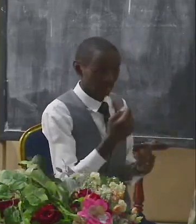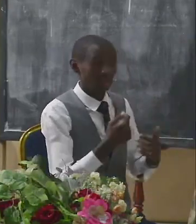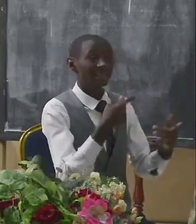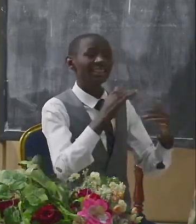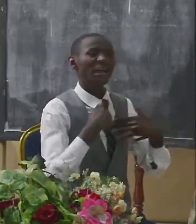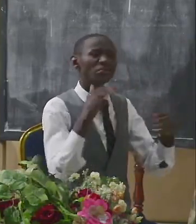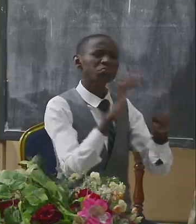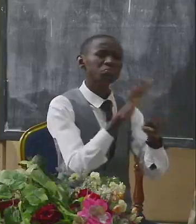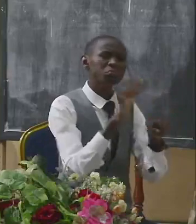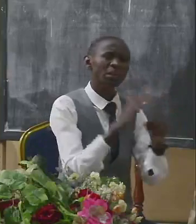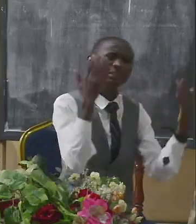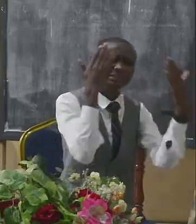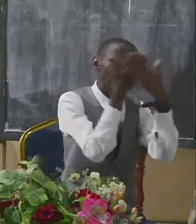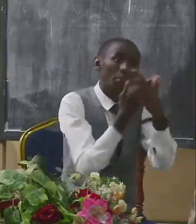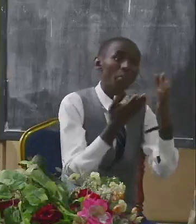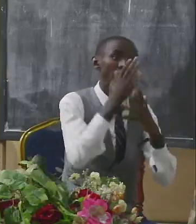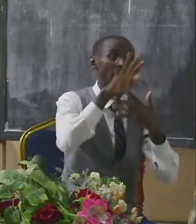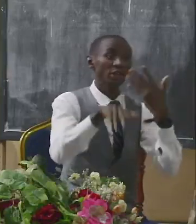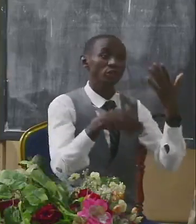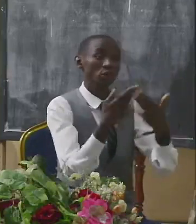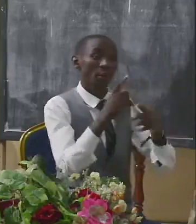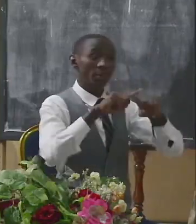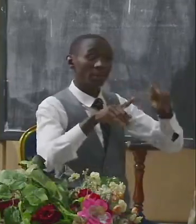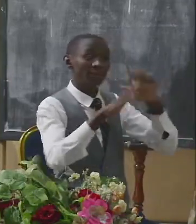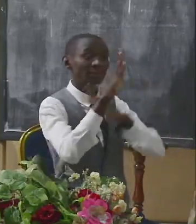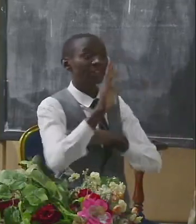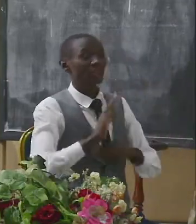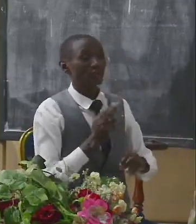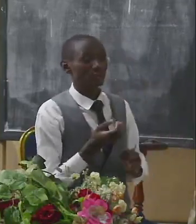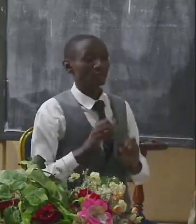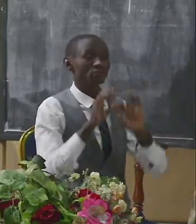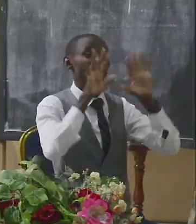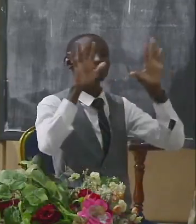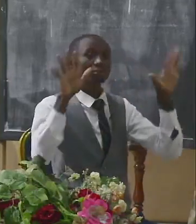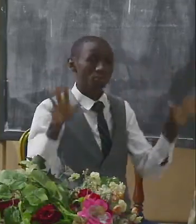partout, ambako kuna giza mahali pote, mais Dieu nous éclaire. Lakini Mungu anatuangazia.